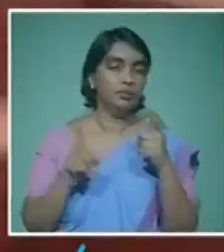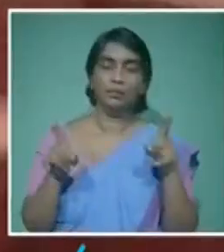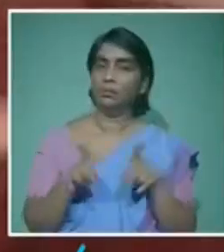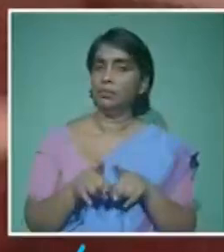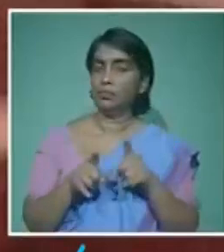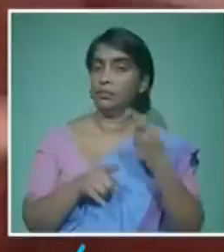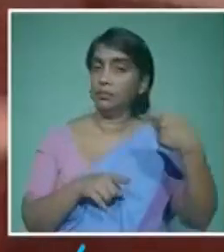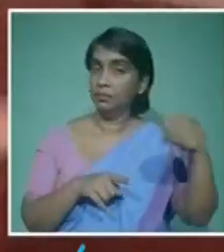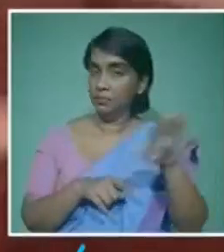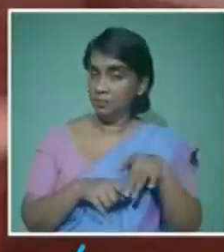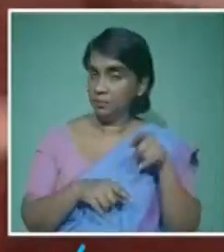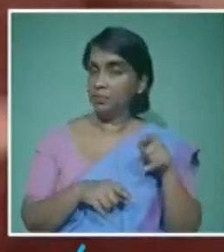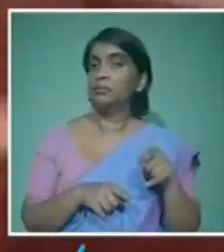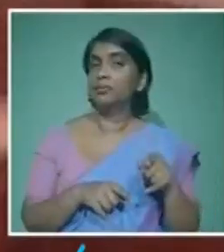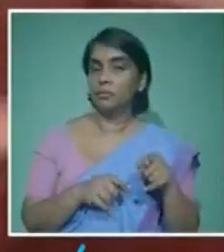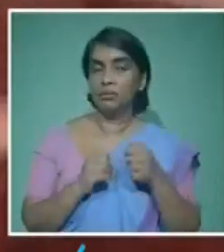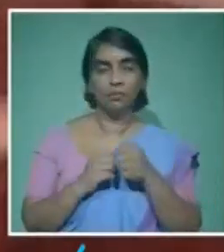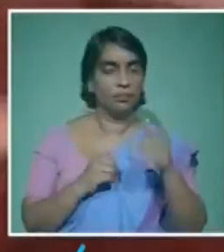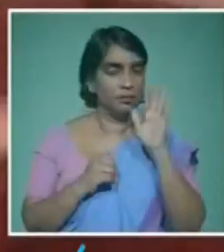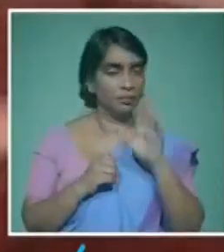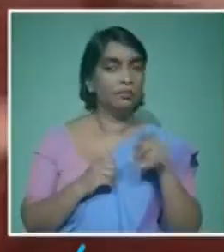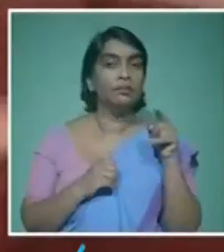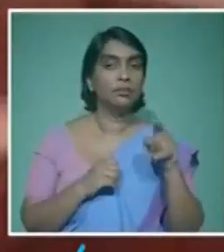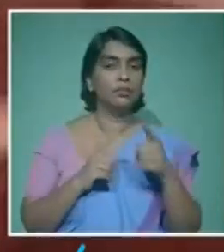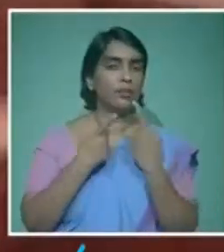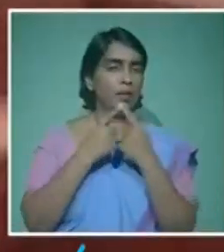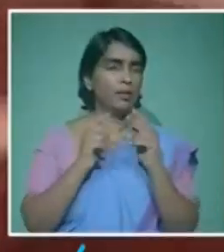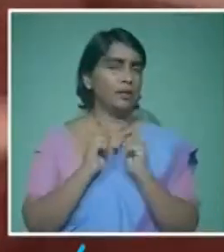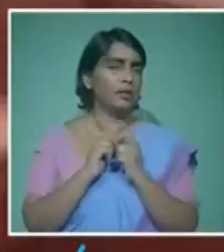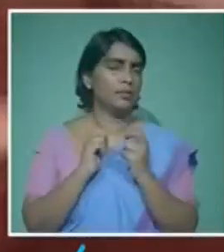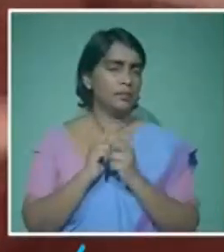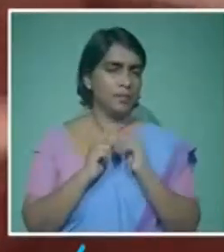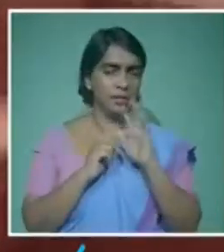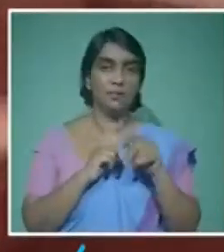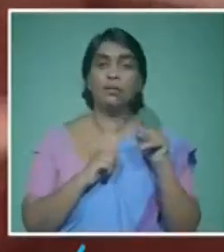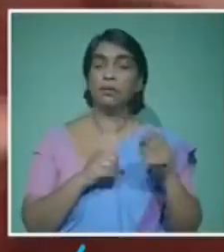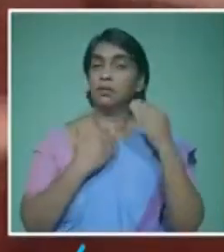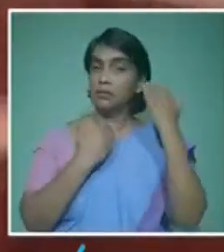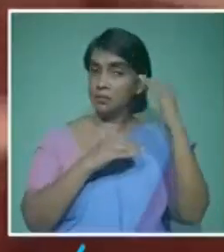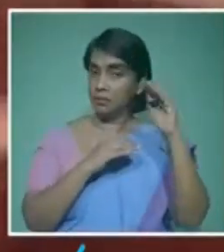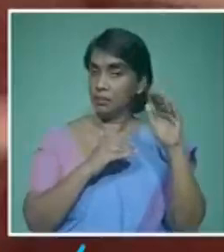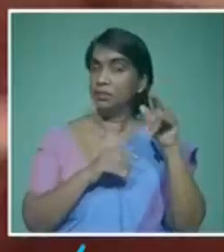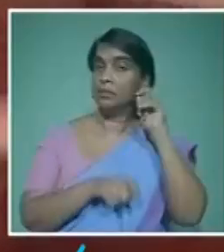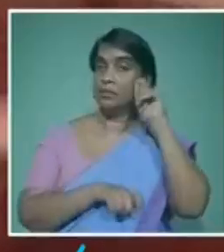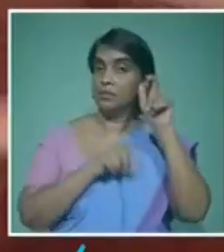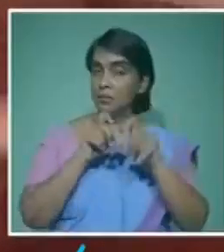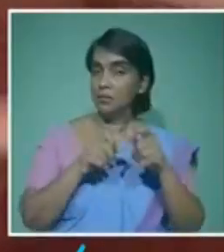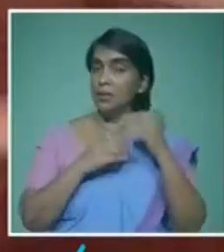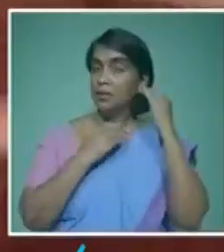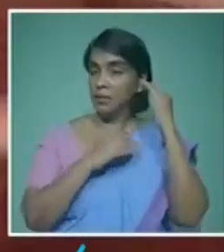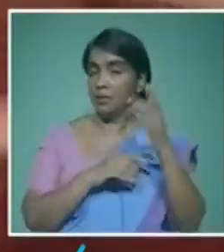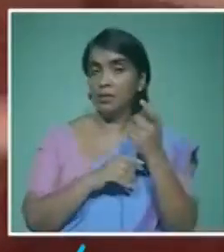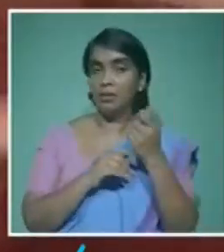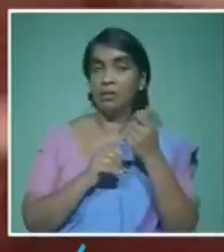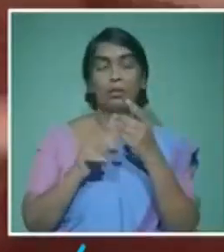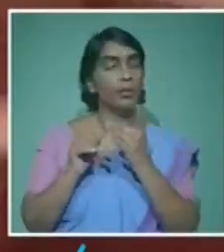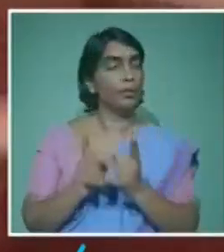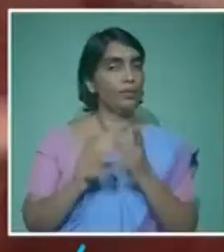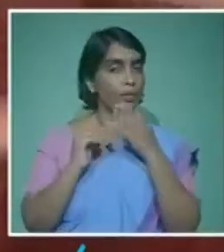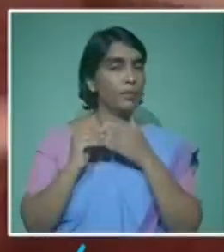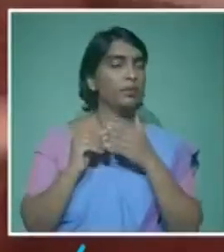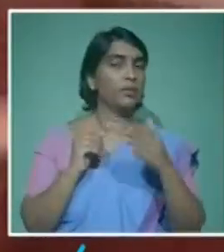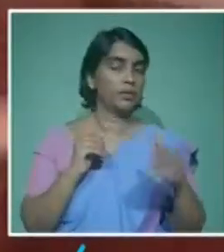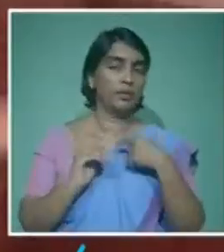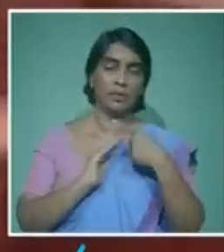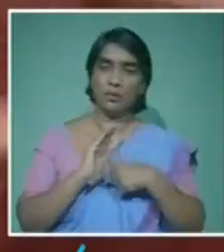பாதிக்கப்படுகின்ற நிலைமைகள் காணப்படுவதால் ஏற்றுமதியாளர்கள் ஏற்றுமதி பெறுமதிக்கேற்ப தேசிய ரீதியில் மீனினங்களை